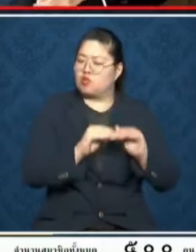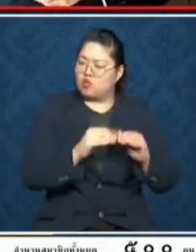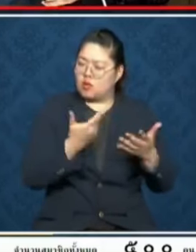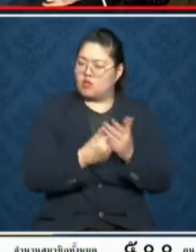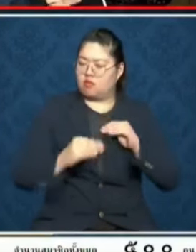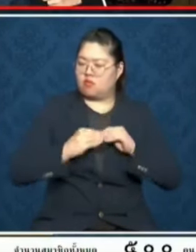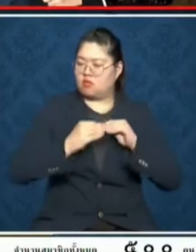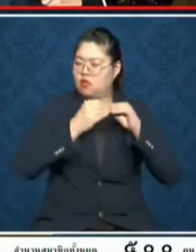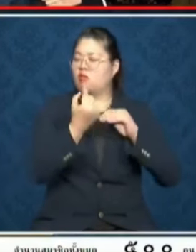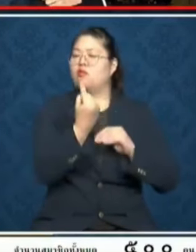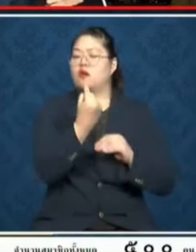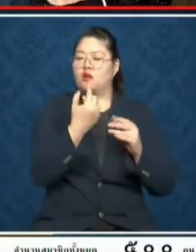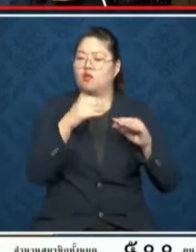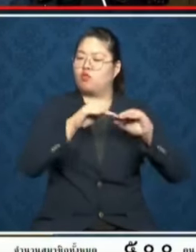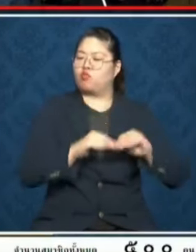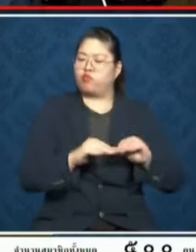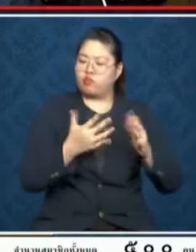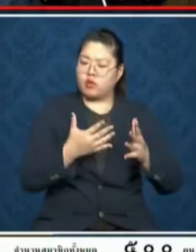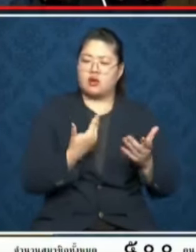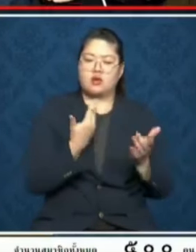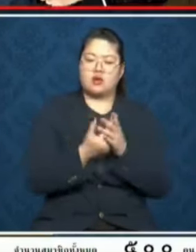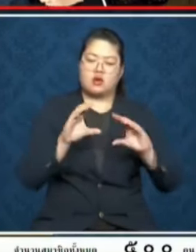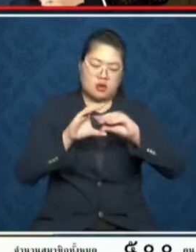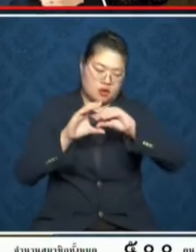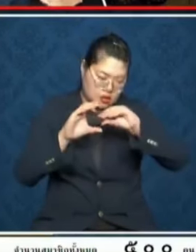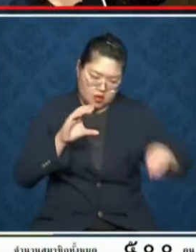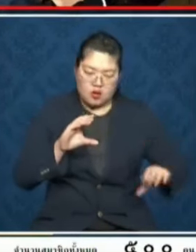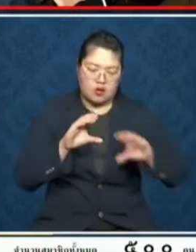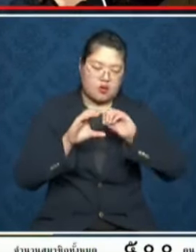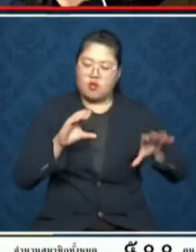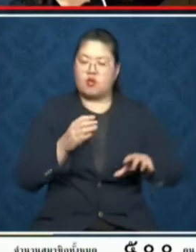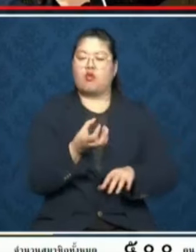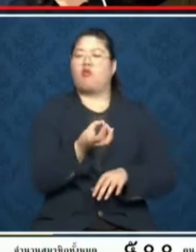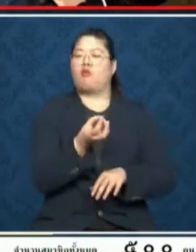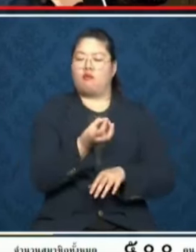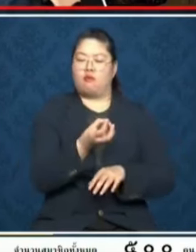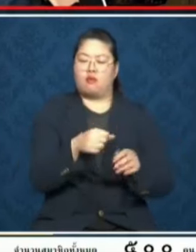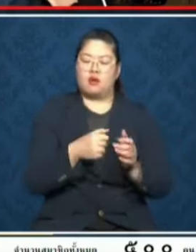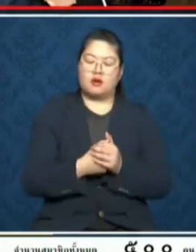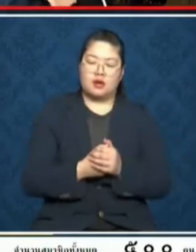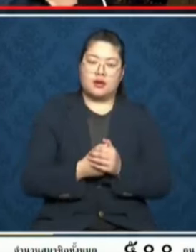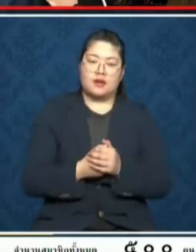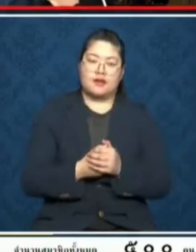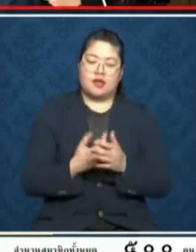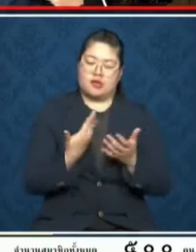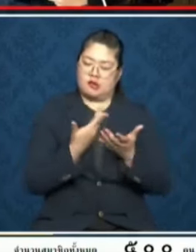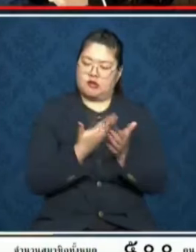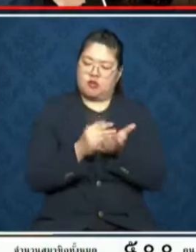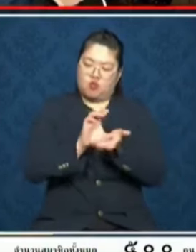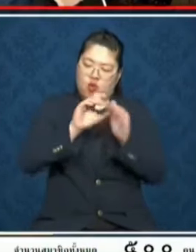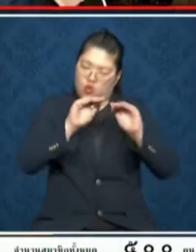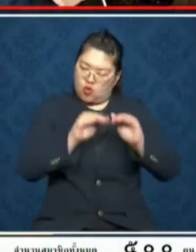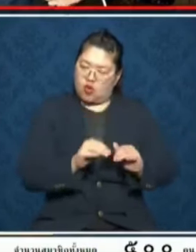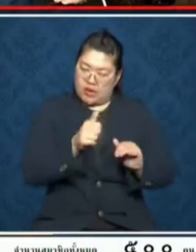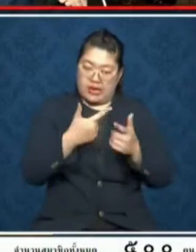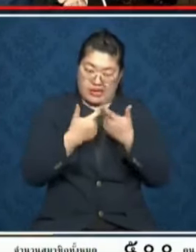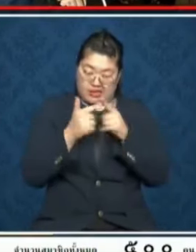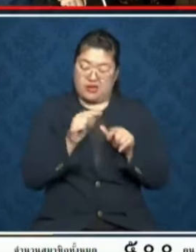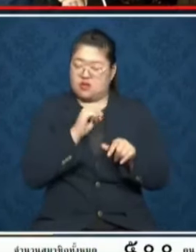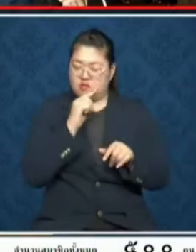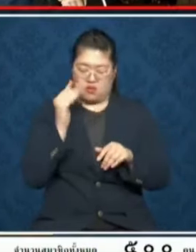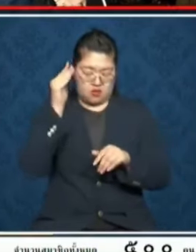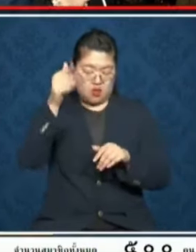เพิ่มขึ้นแล้วก็ตัดลดได้น้อยมากหรือแม้แต่ปรับลดได้นะคะแต่ว่าสุดท้ายก็ไปอนุมัติเพิ่มเติมกันภายห